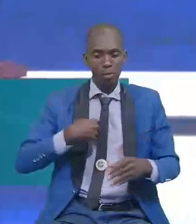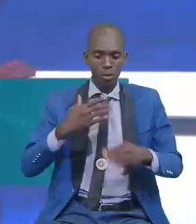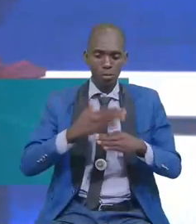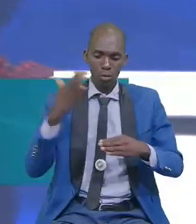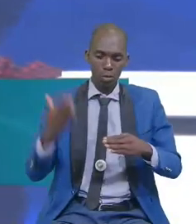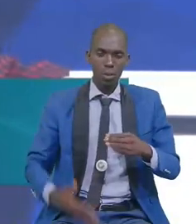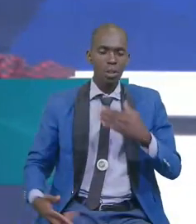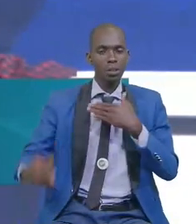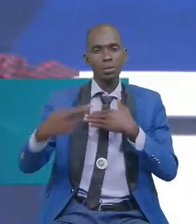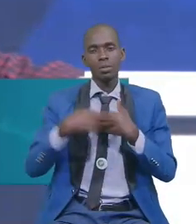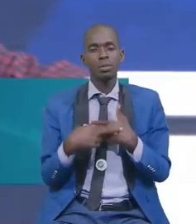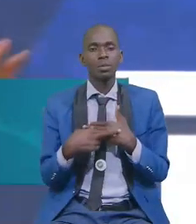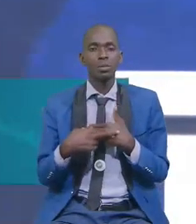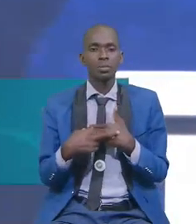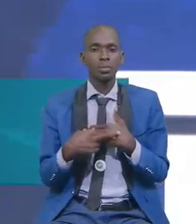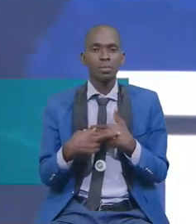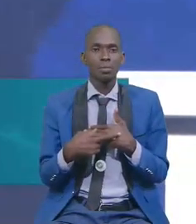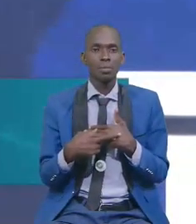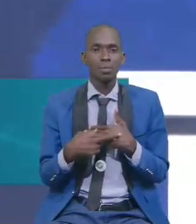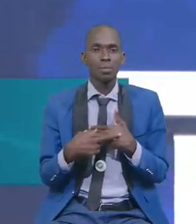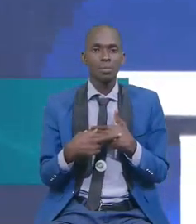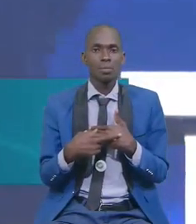Christ a pourvu la restauration totale pour moi.